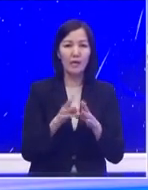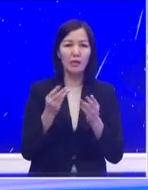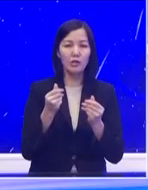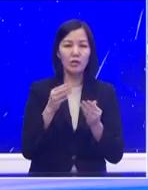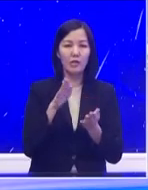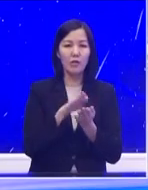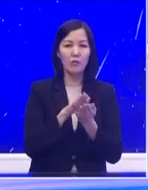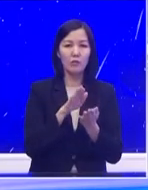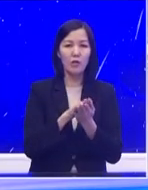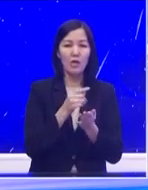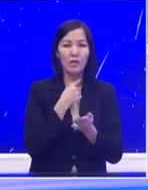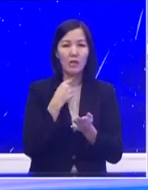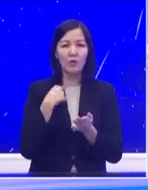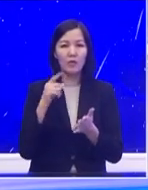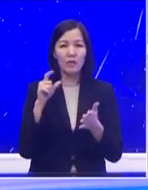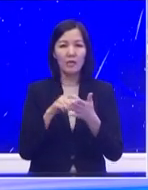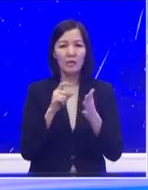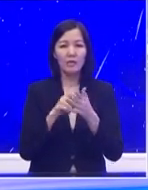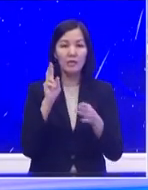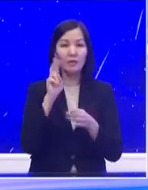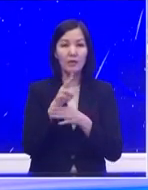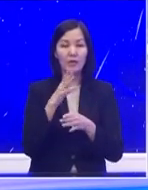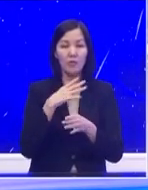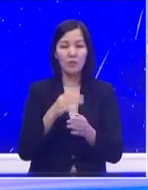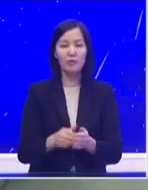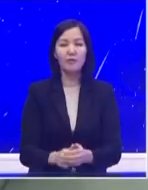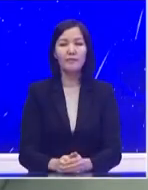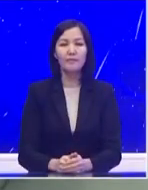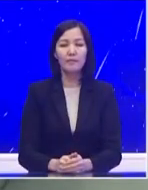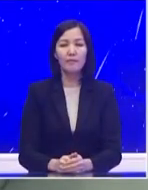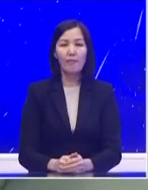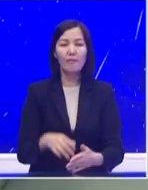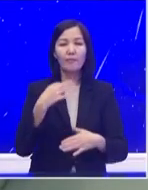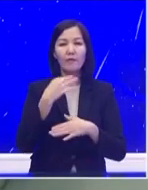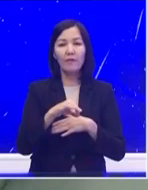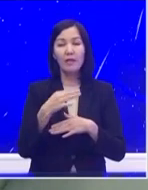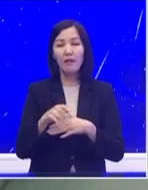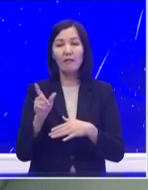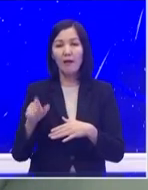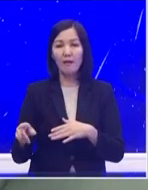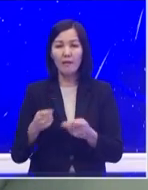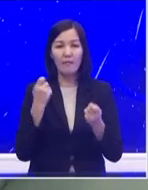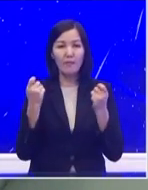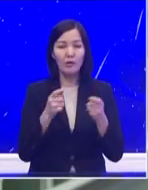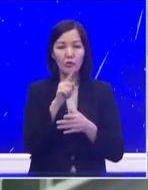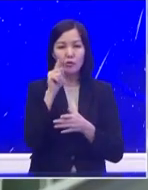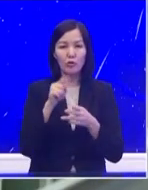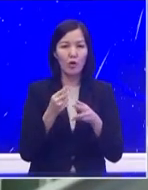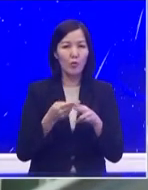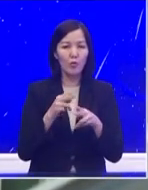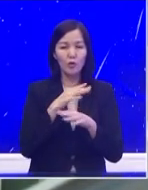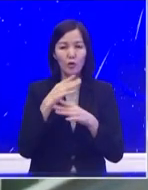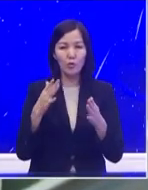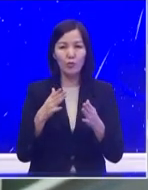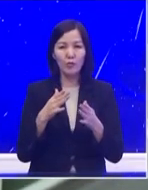зейнетақы қорының Талдықорғандағы кеңсесіне баратын болған. Филиалда адам аз, бірақ қоятын сұрақтар көп. Көбі жерлеуге